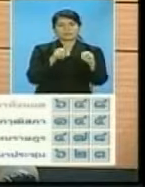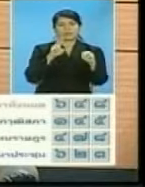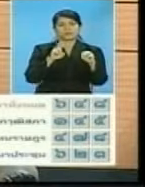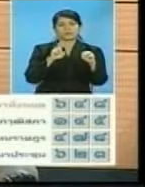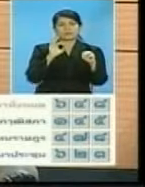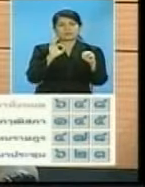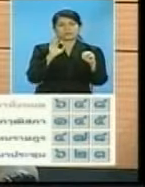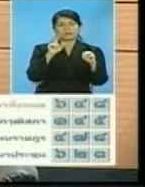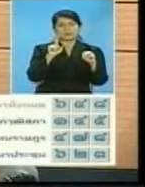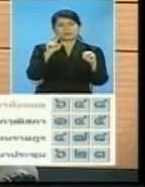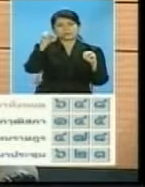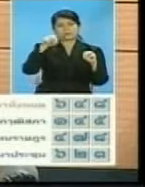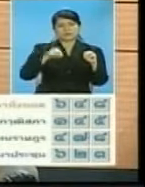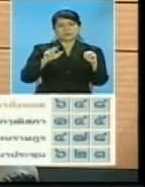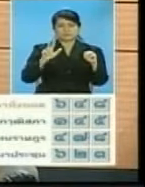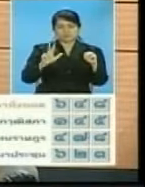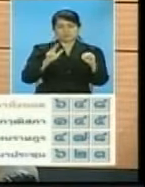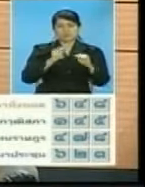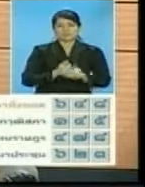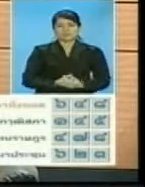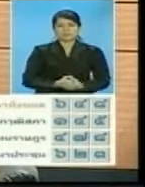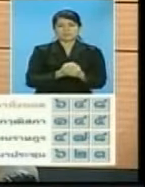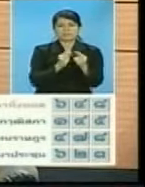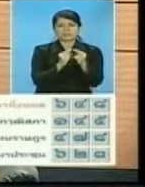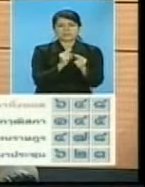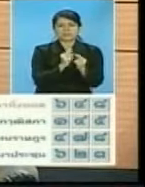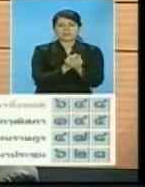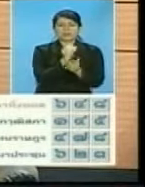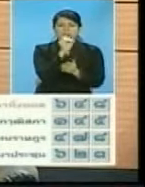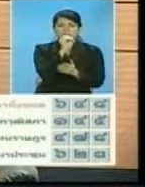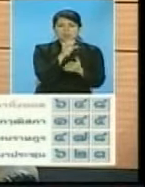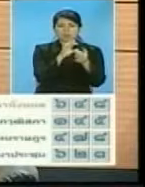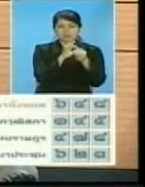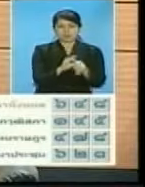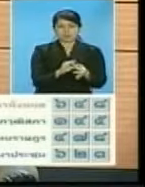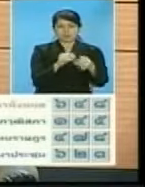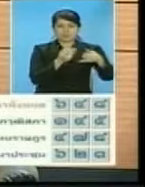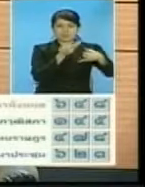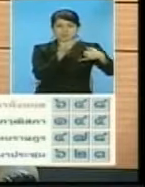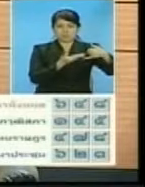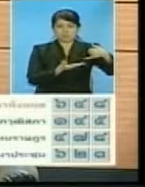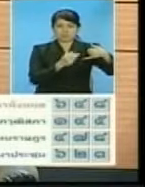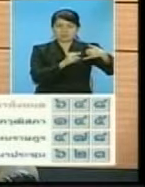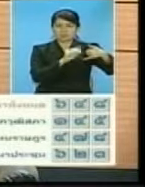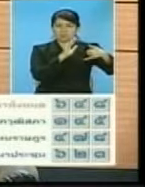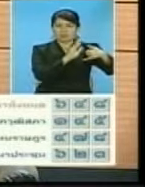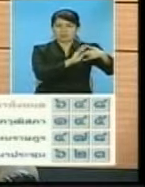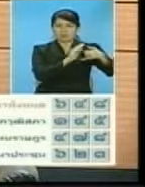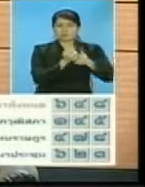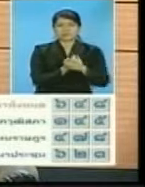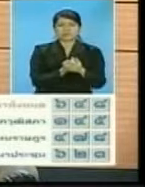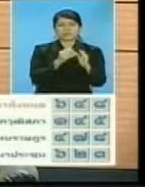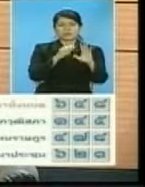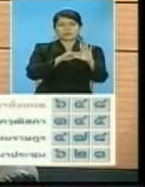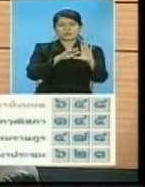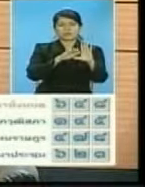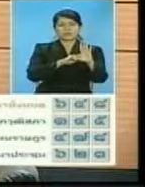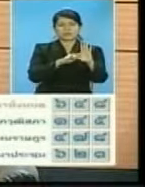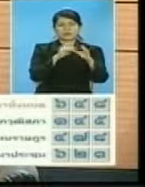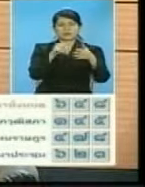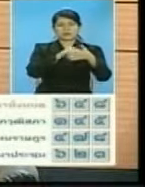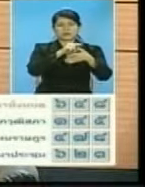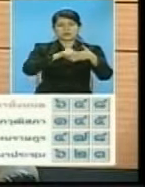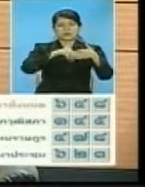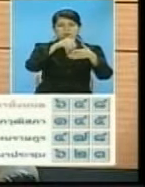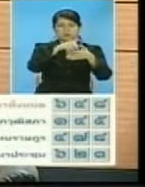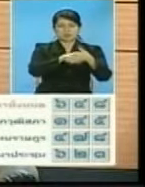านี้ก็ได้พูดถึงบุคคลต้องห้ามที่จะรับสมัครรับเลือกตั้งเป็นส